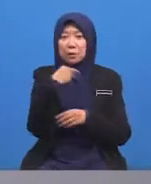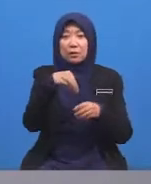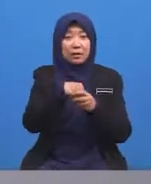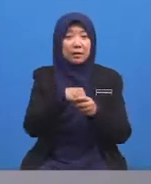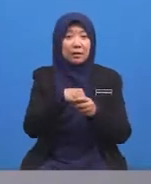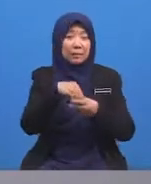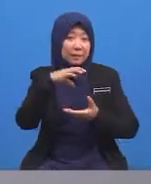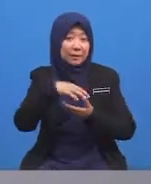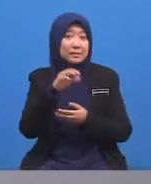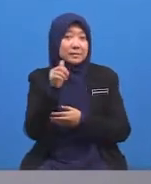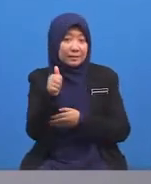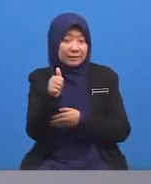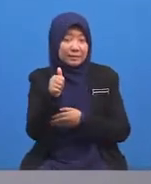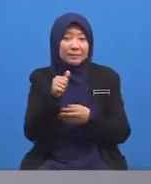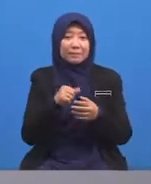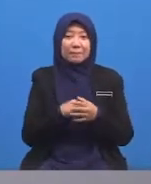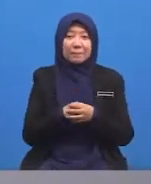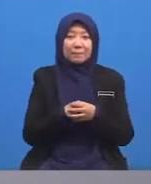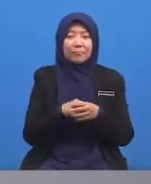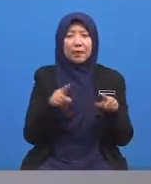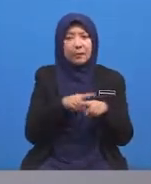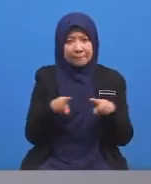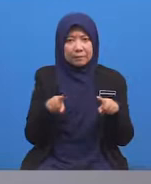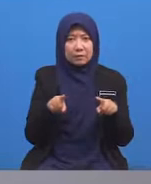Lihat, masih terdapat gula di dalam bekas A.